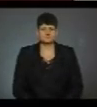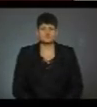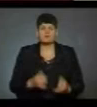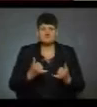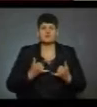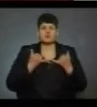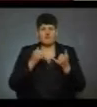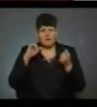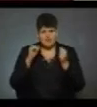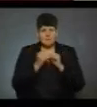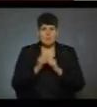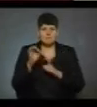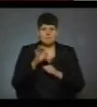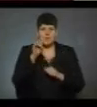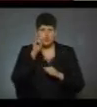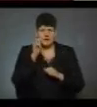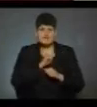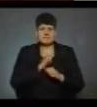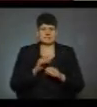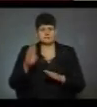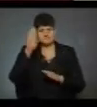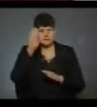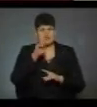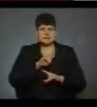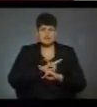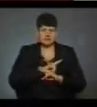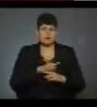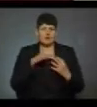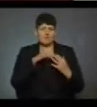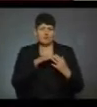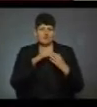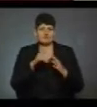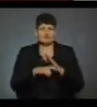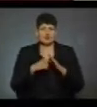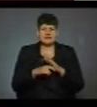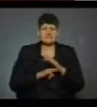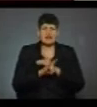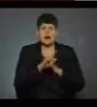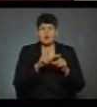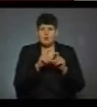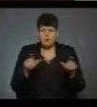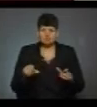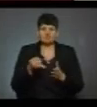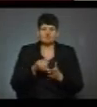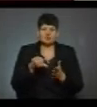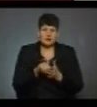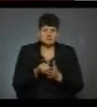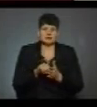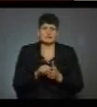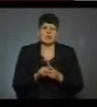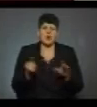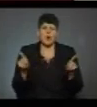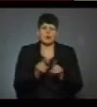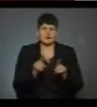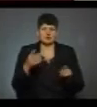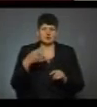Вшанували пам'ять про українських кіборгів, які загинули в бою за Донецький аеропорт, учасники Тернопільського оркестру 44-ї